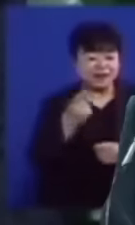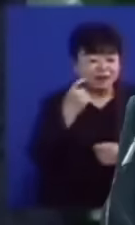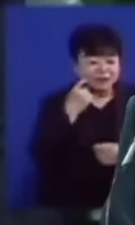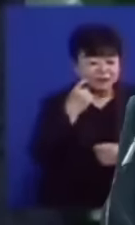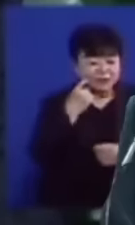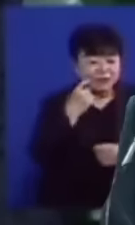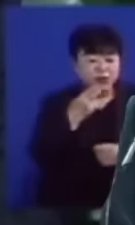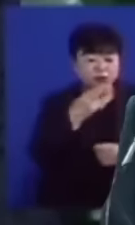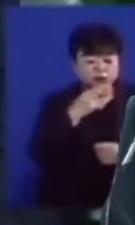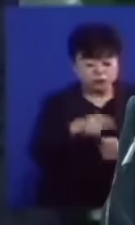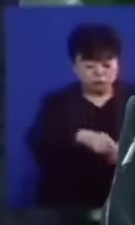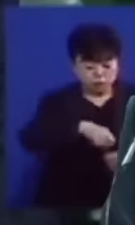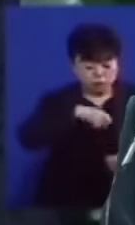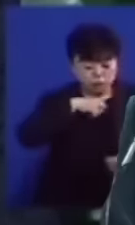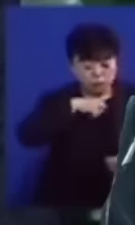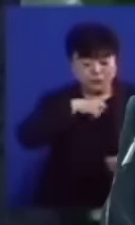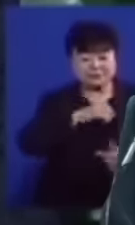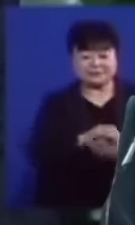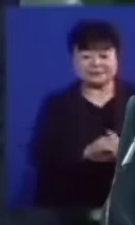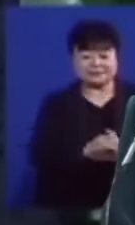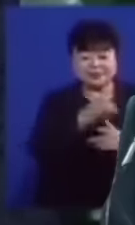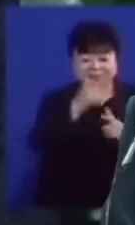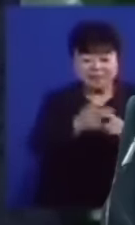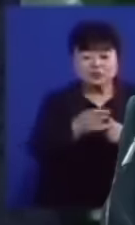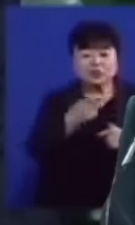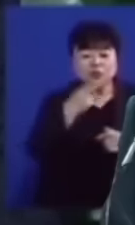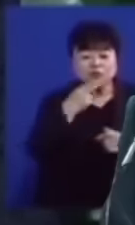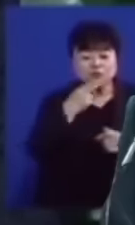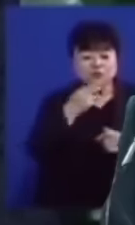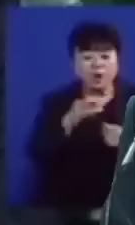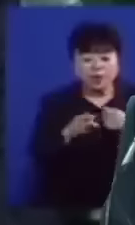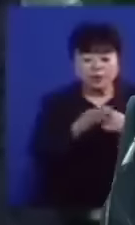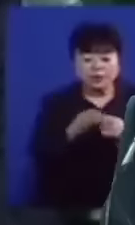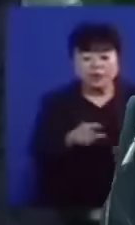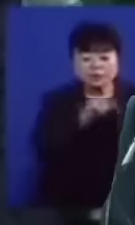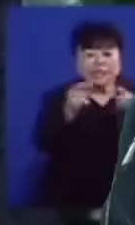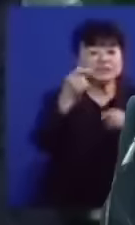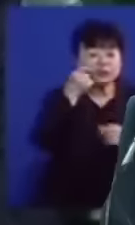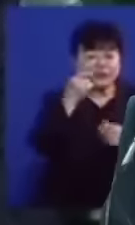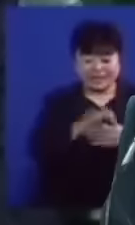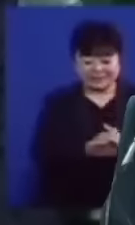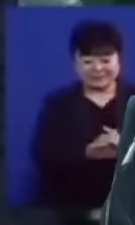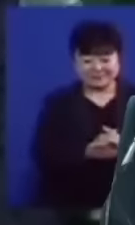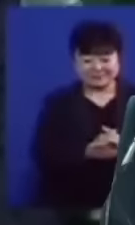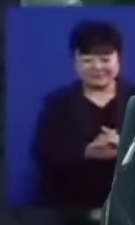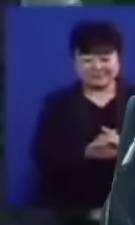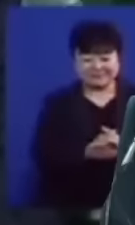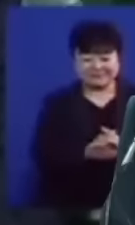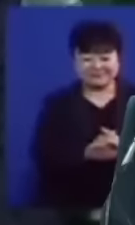거짓말하지 않고 솔직히 예수 없이는 못 살아요.